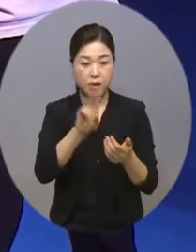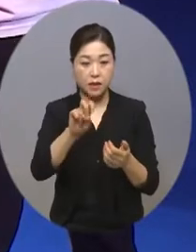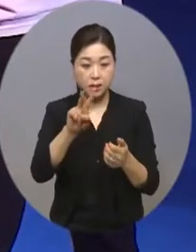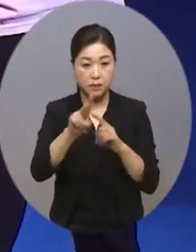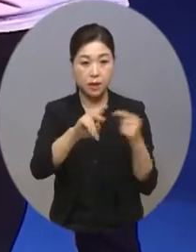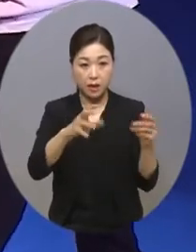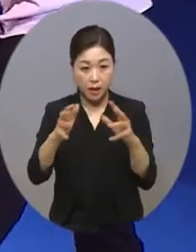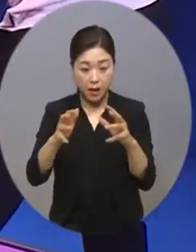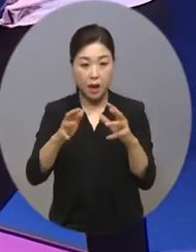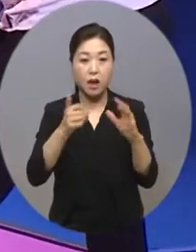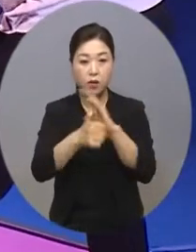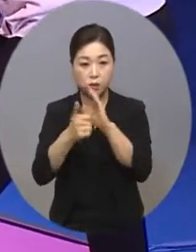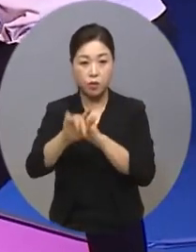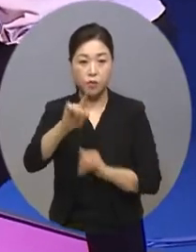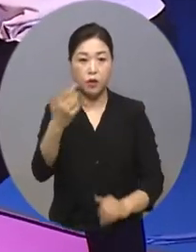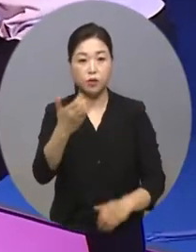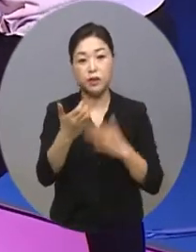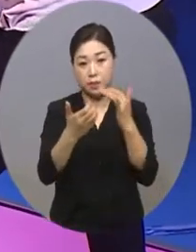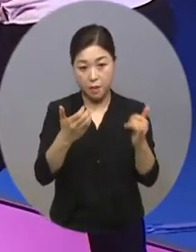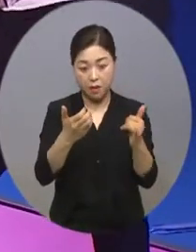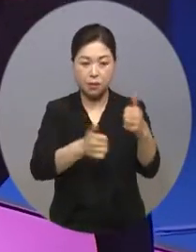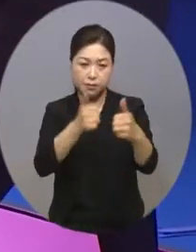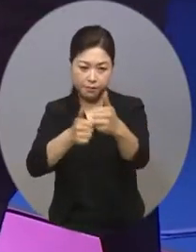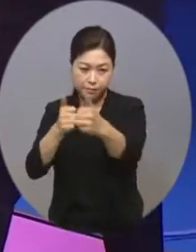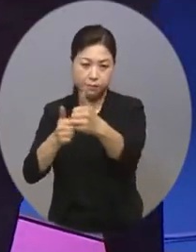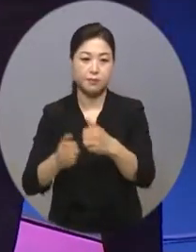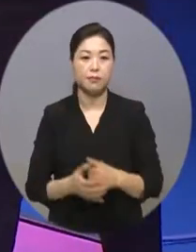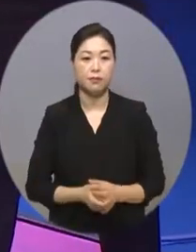190여 명의 선수단의 열띤 경쟁이 펼쳐졌습니다.